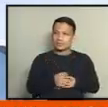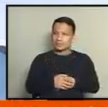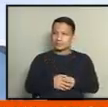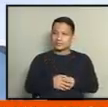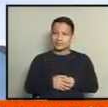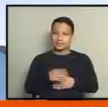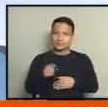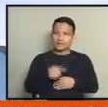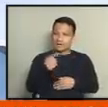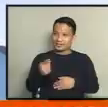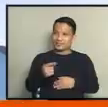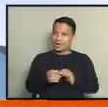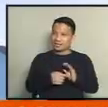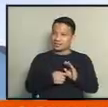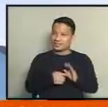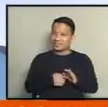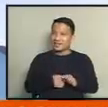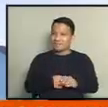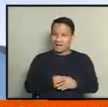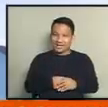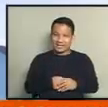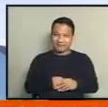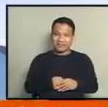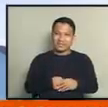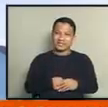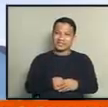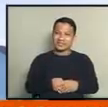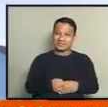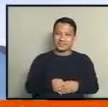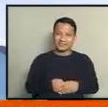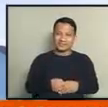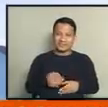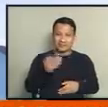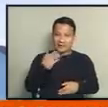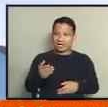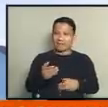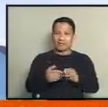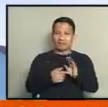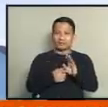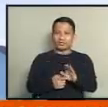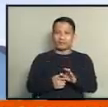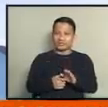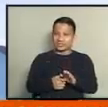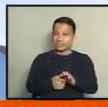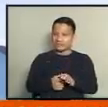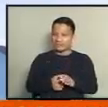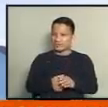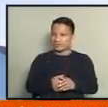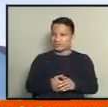Next week, sir, makakuha na kayo ng makakasingin lang kayo ng pera, ha? Salamat. Opo, sir. Salamat po, sir, sa